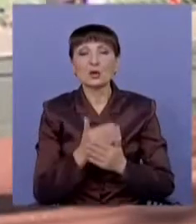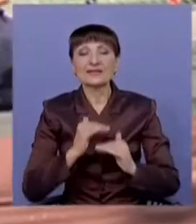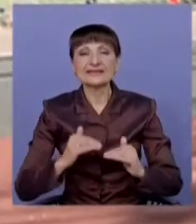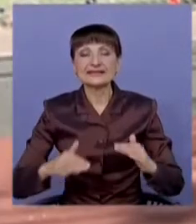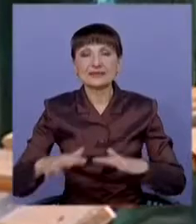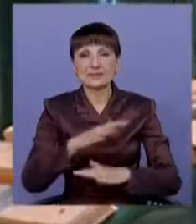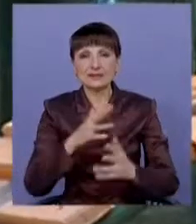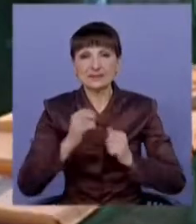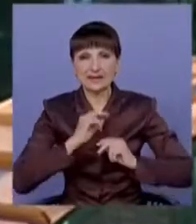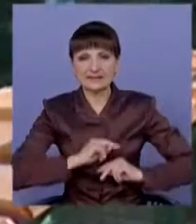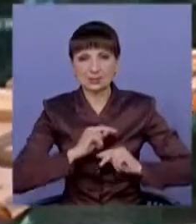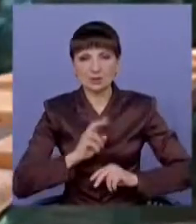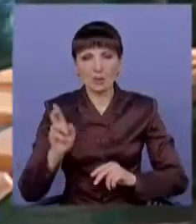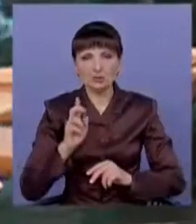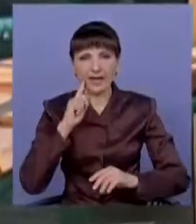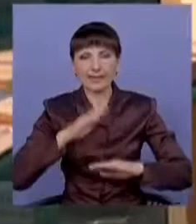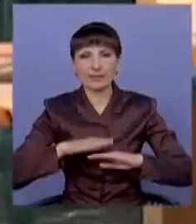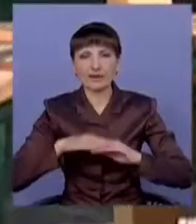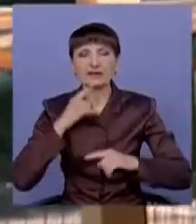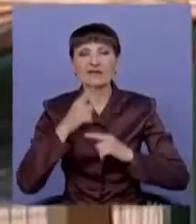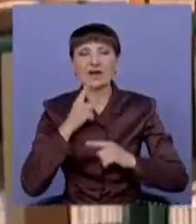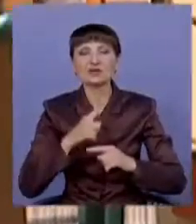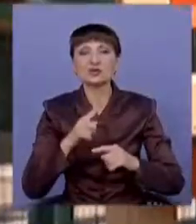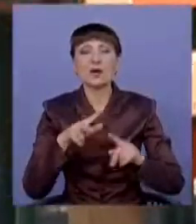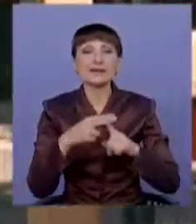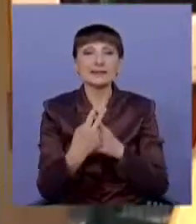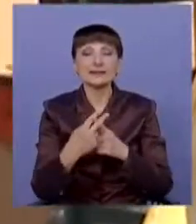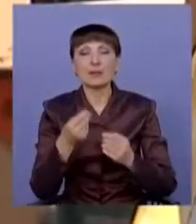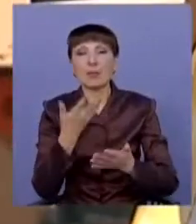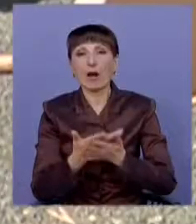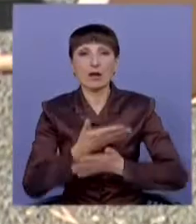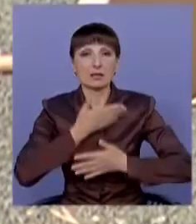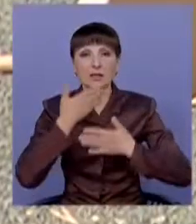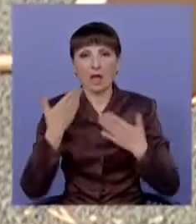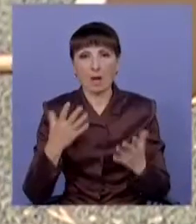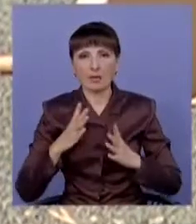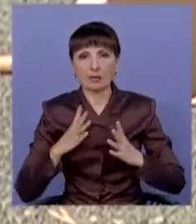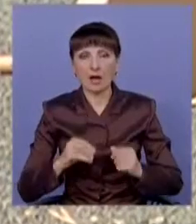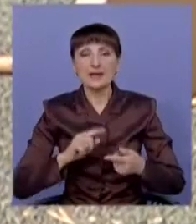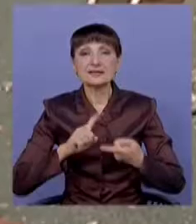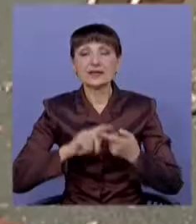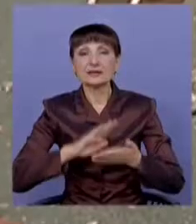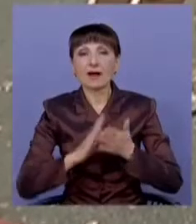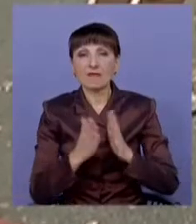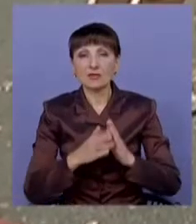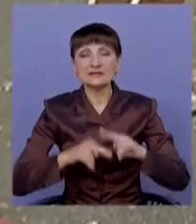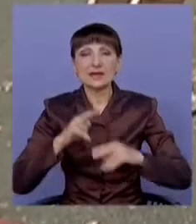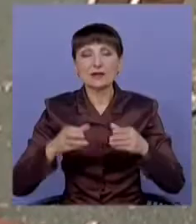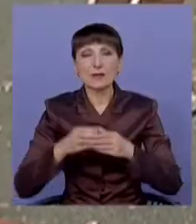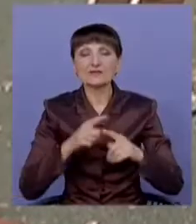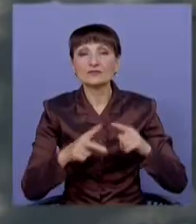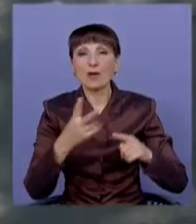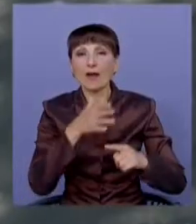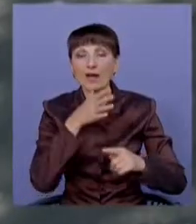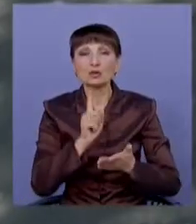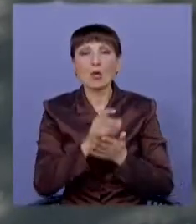площадки принимали сотрудники Бостандыкского акимата. Говорят, что недоделок или фактов брака замечено не было. Согласно договору, подрядчик еще в течение 2 лет после